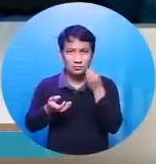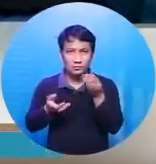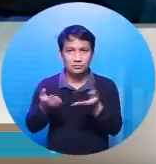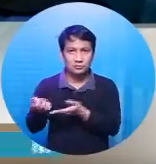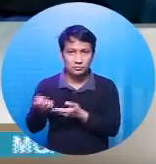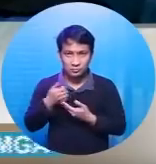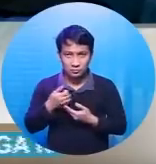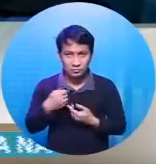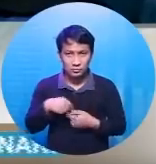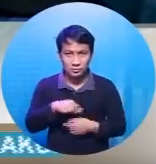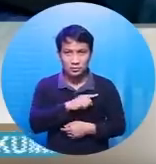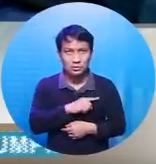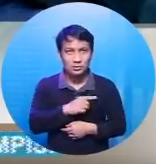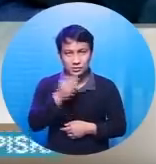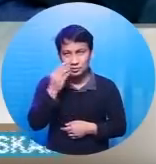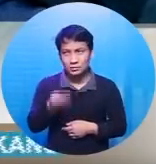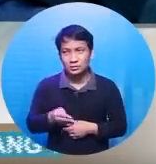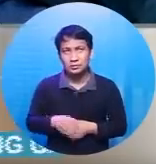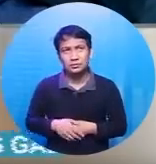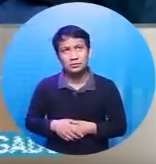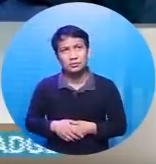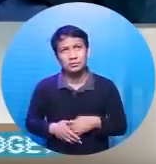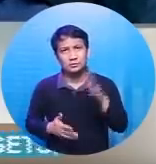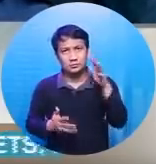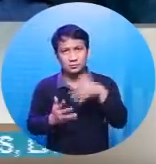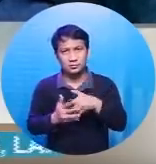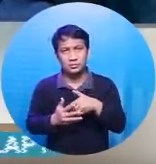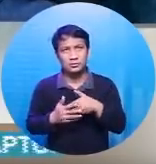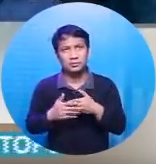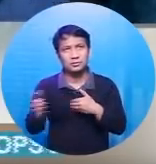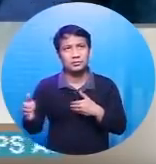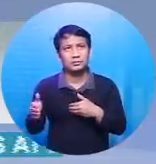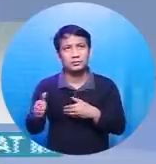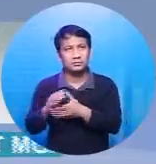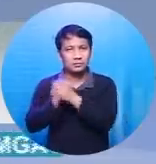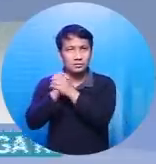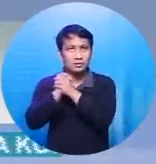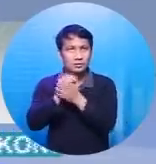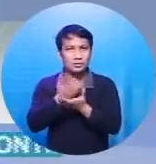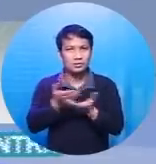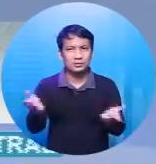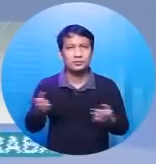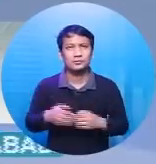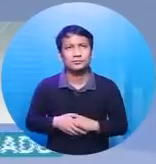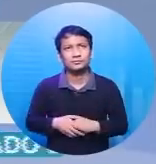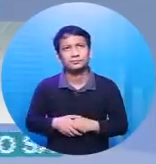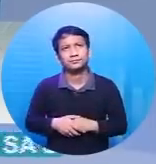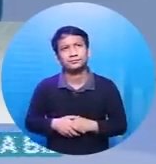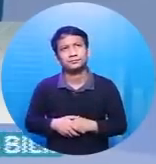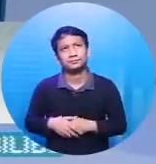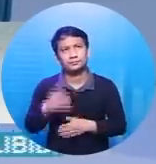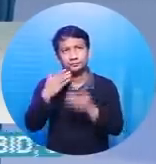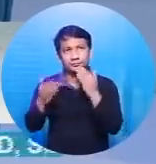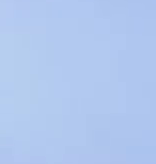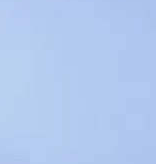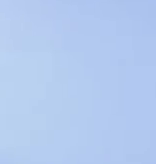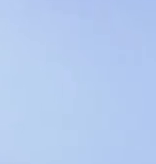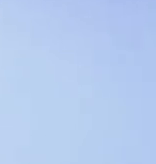ng konting tulong. Okay. Ma'am, 5,000 pesos. Congratulations! Congratulations! Thank you po.